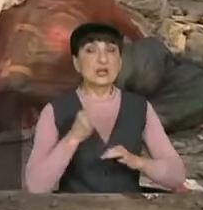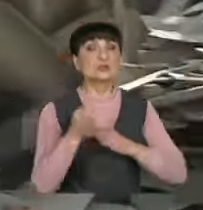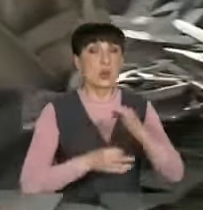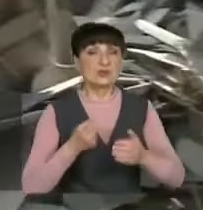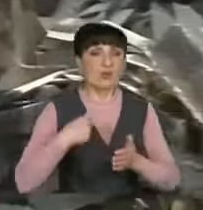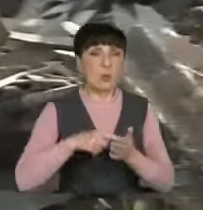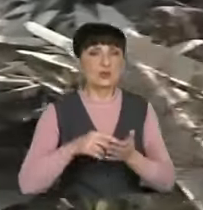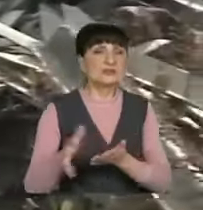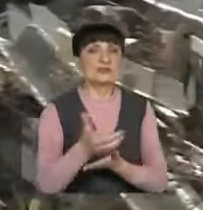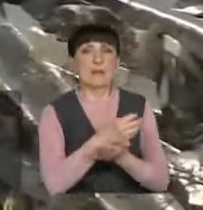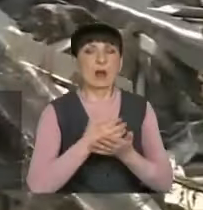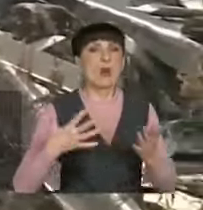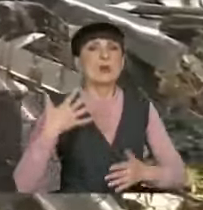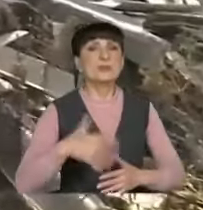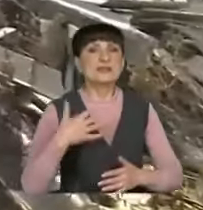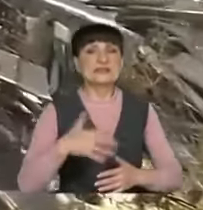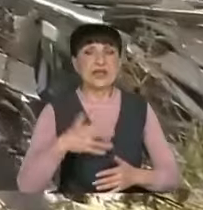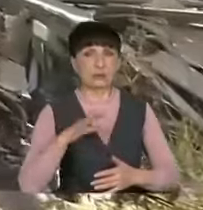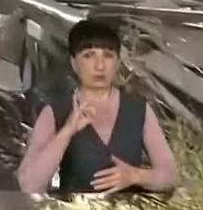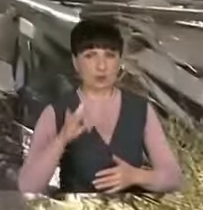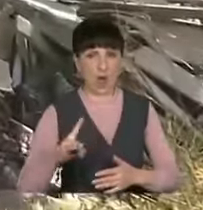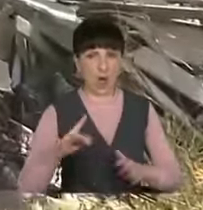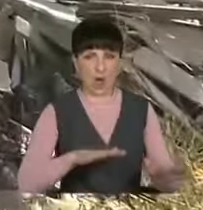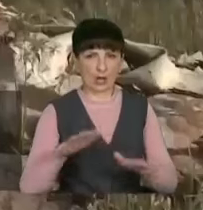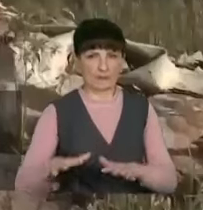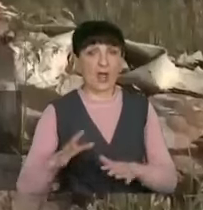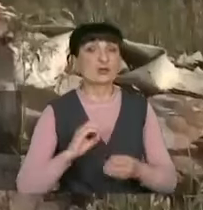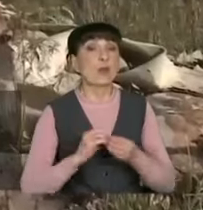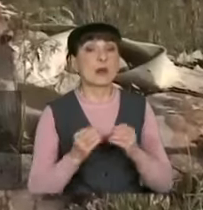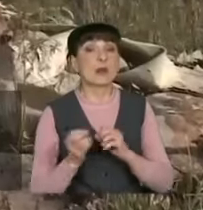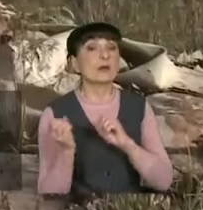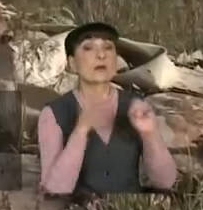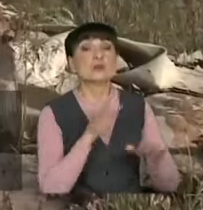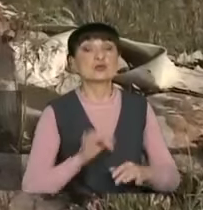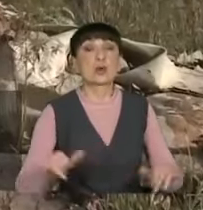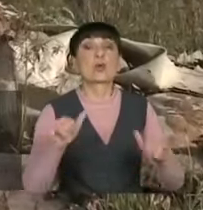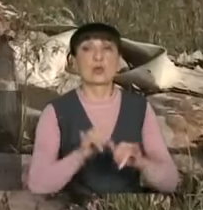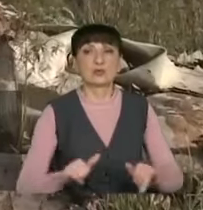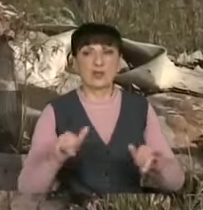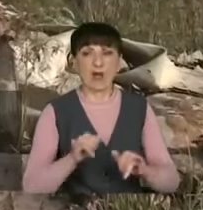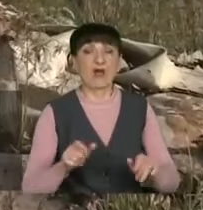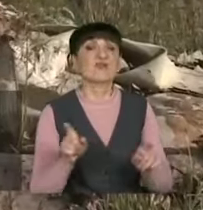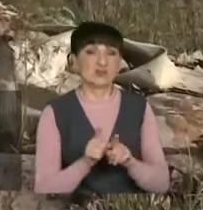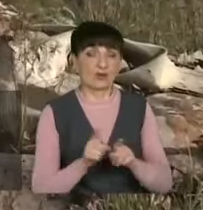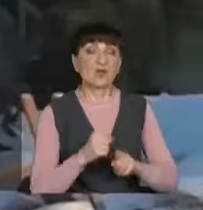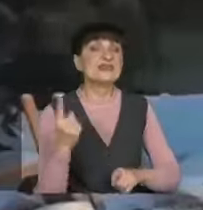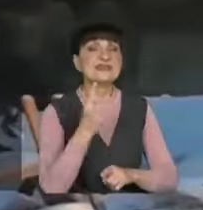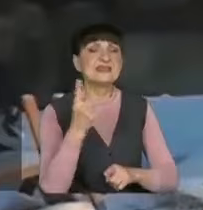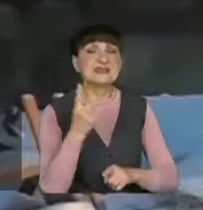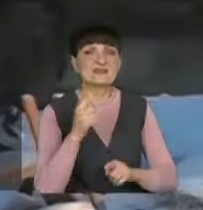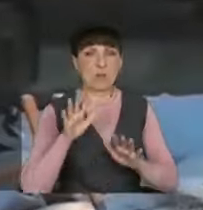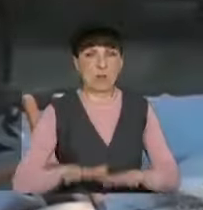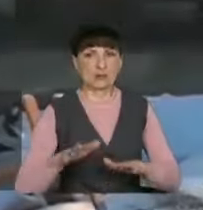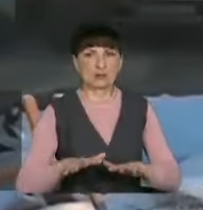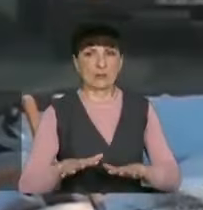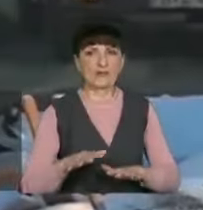городе ликвидировали больше 50 несанкционированных завалов. Только вот проблема – вывести весь этот мусор приходится все равно на единственный полигон в городе.